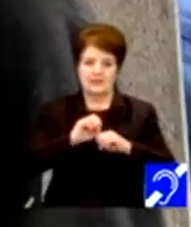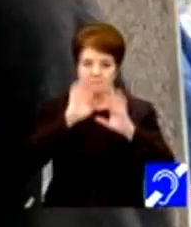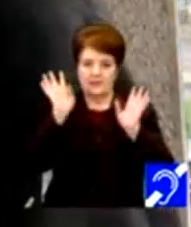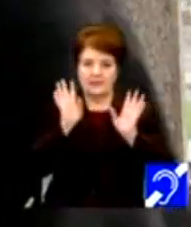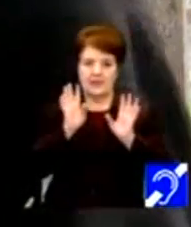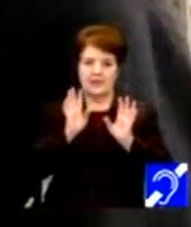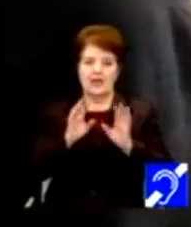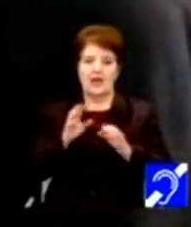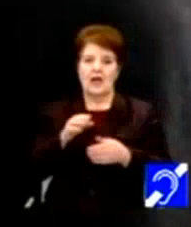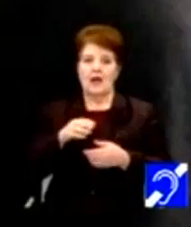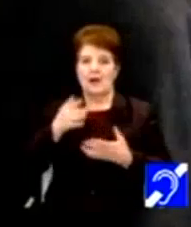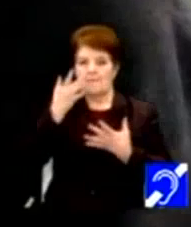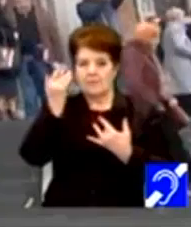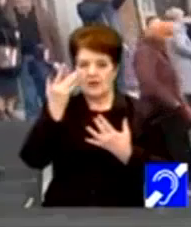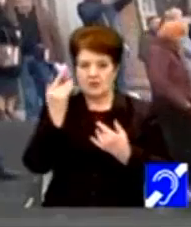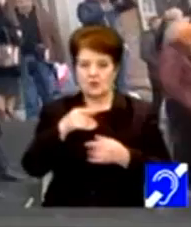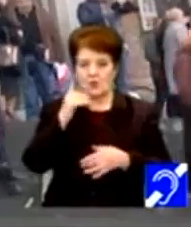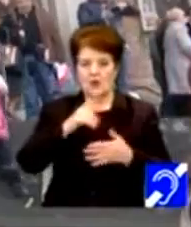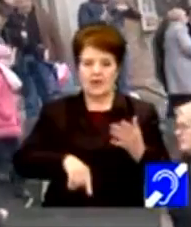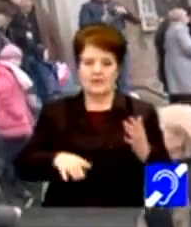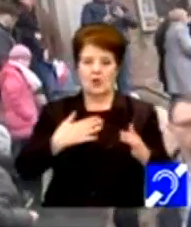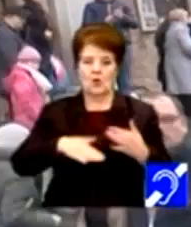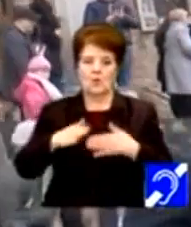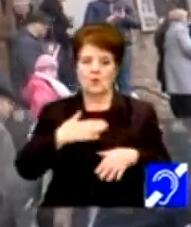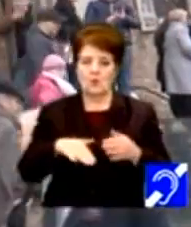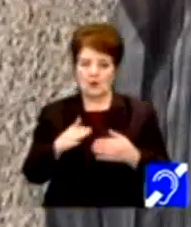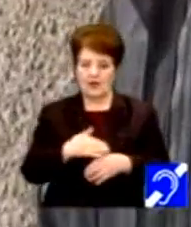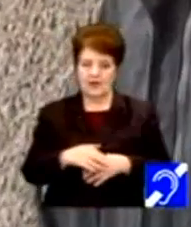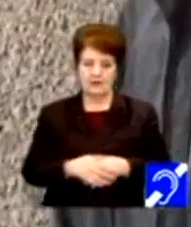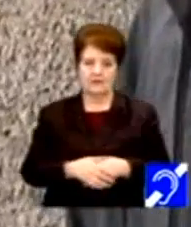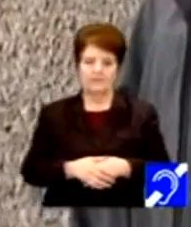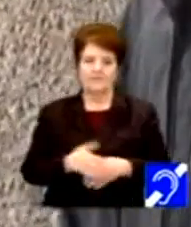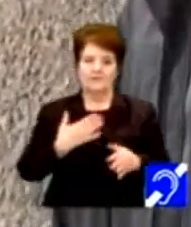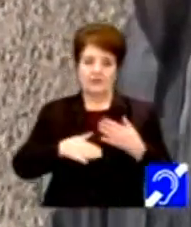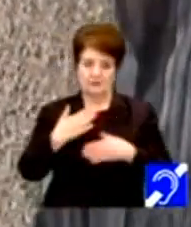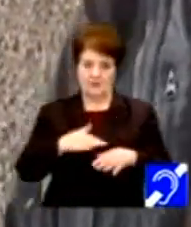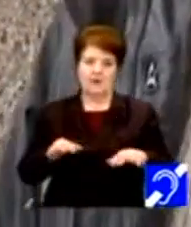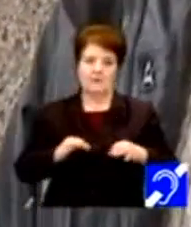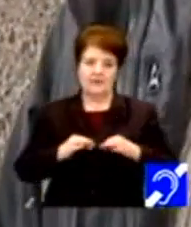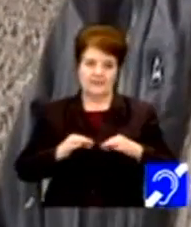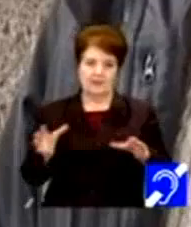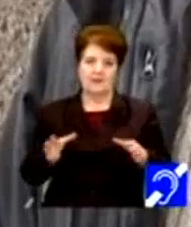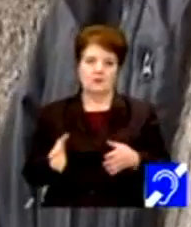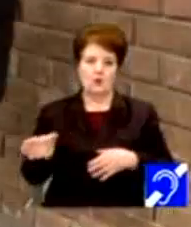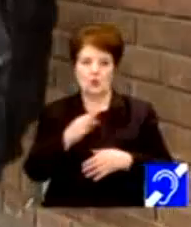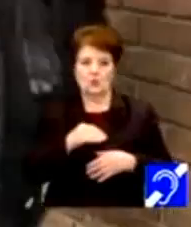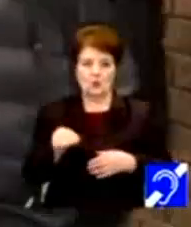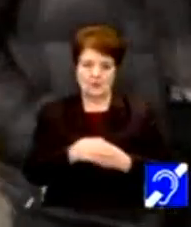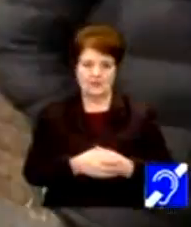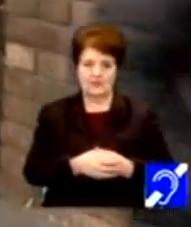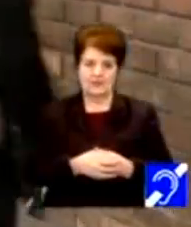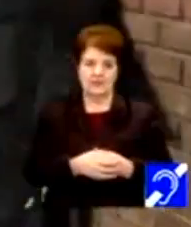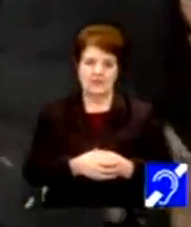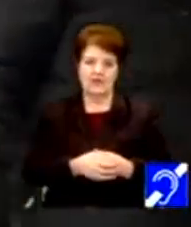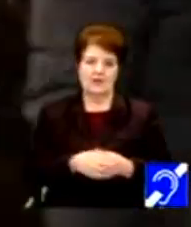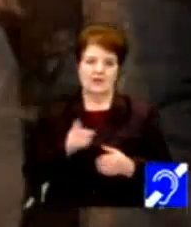cu bucurie și cu încredere să nu fim triști. Ne bucurăm de sărbătoare cu toții. La biserică,